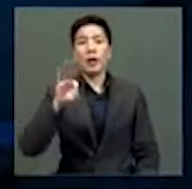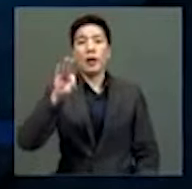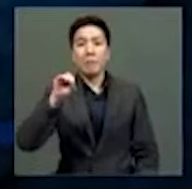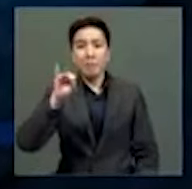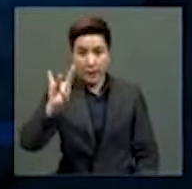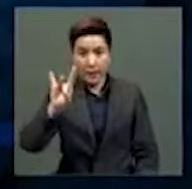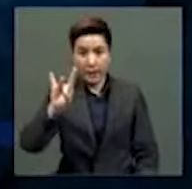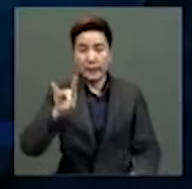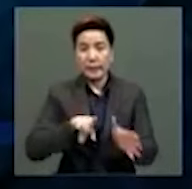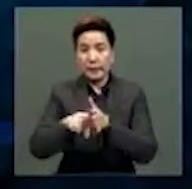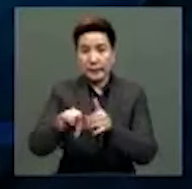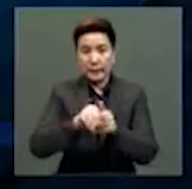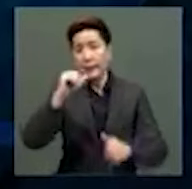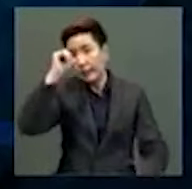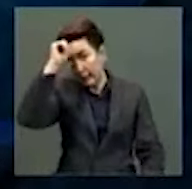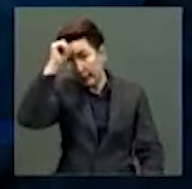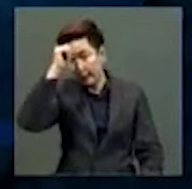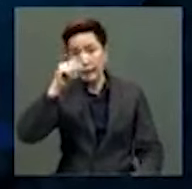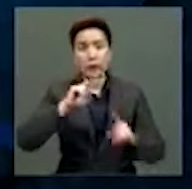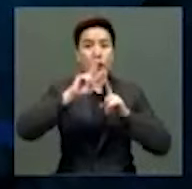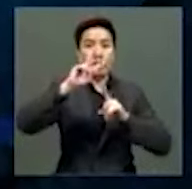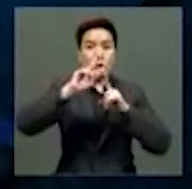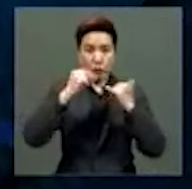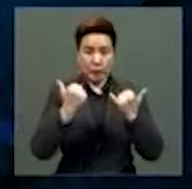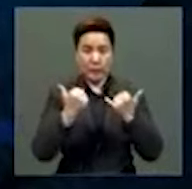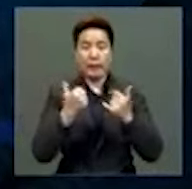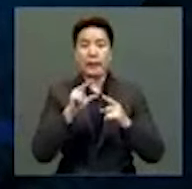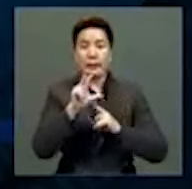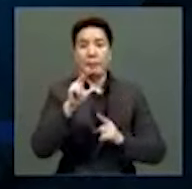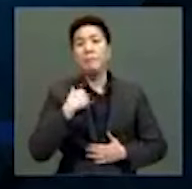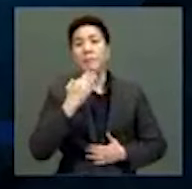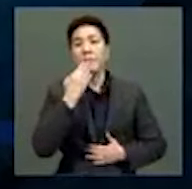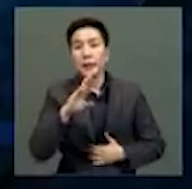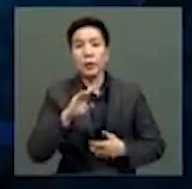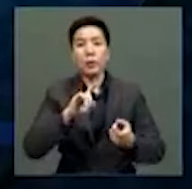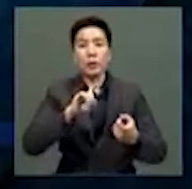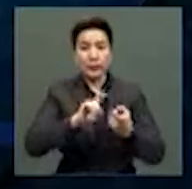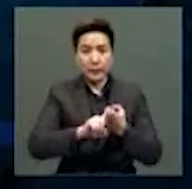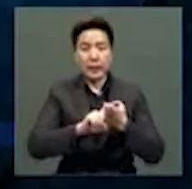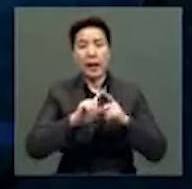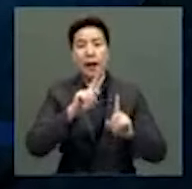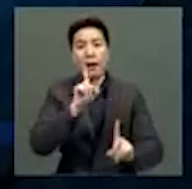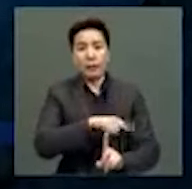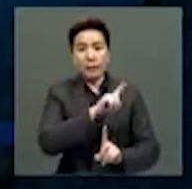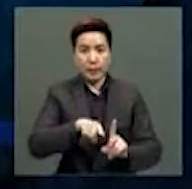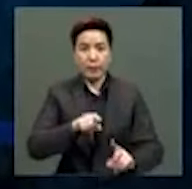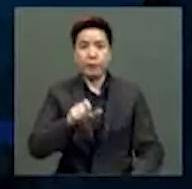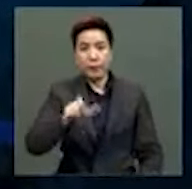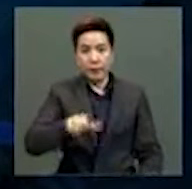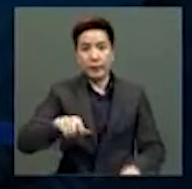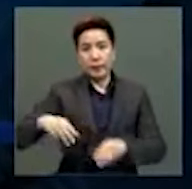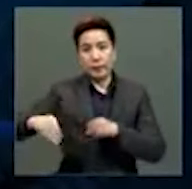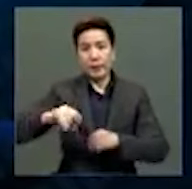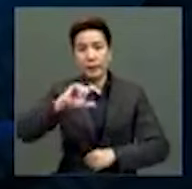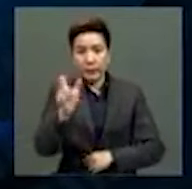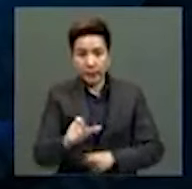57,198 รายนะคะอินเดียยังคงอยู่ในอันดับ2ตามด้วยบราซิลรัสเซียสหราชอาณาจักรฝรั่งเศสสเปนอิ